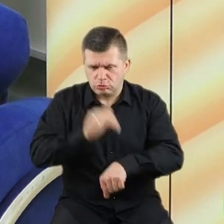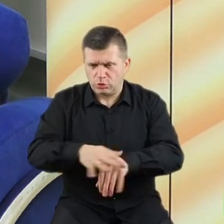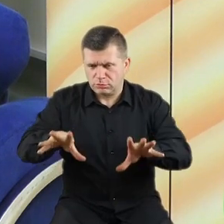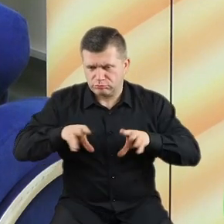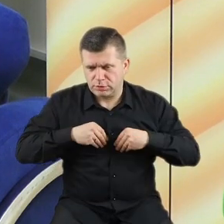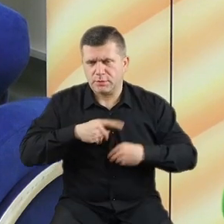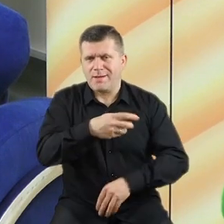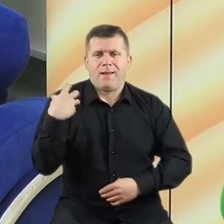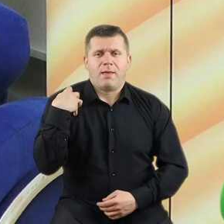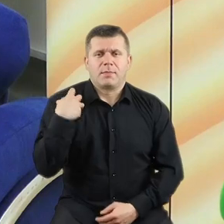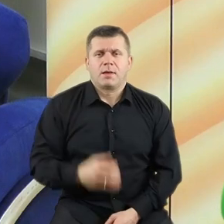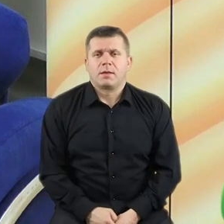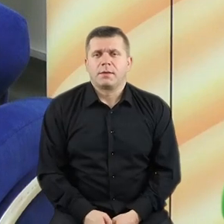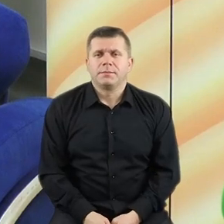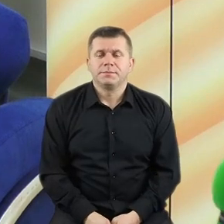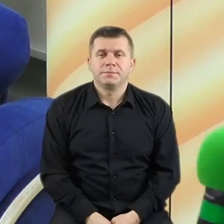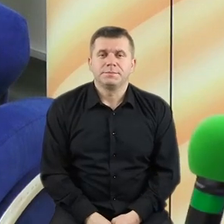przyjąć Anglia. I